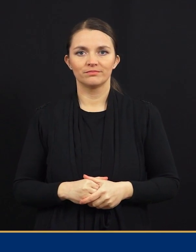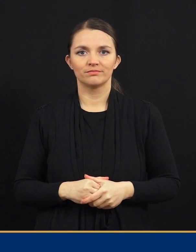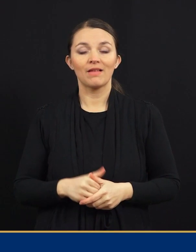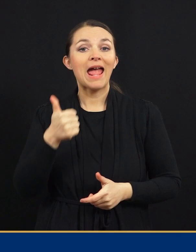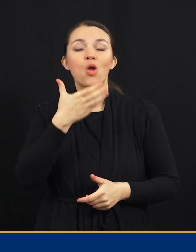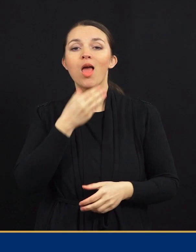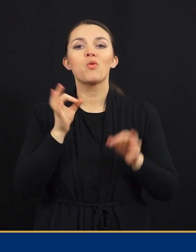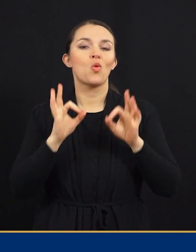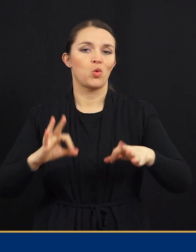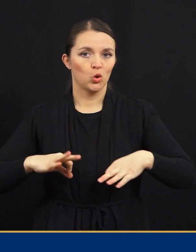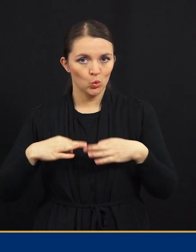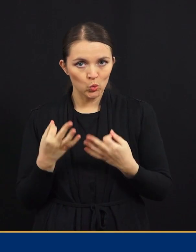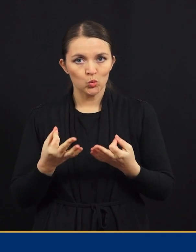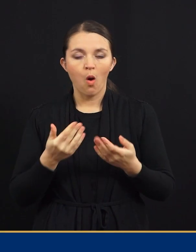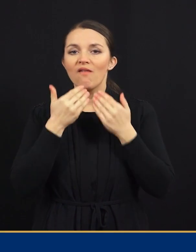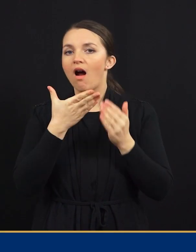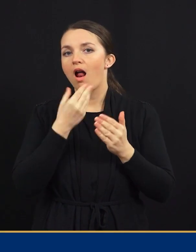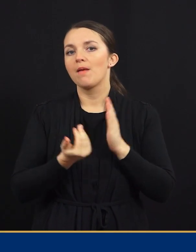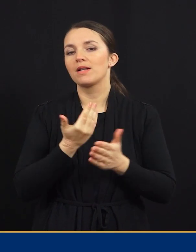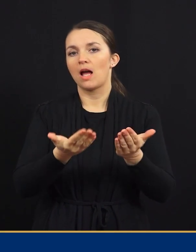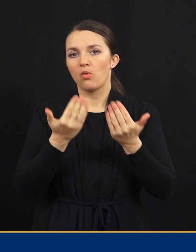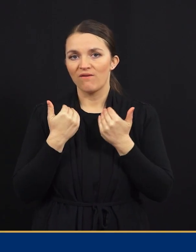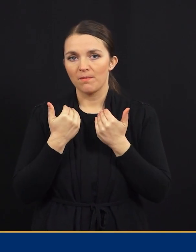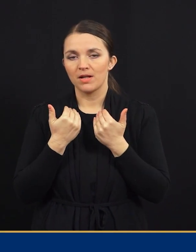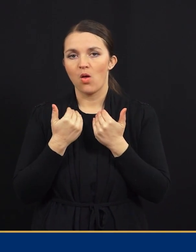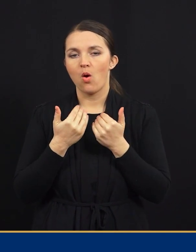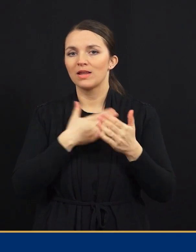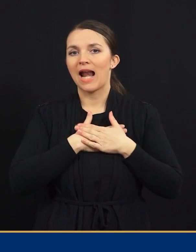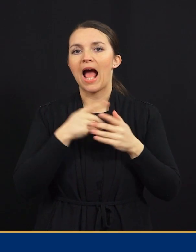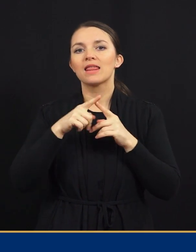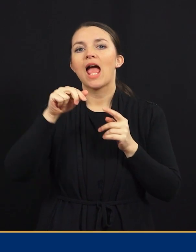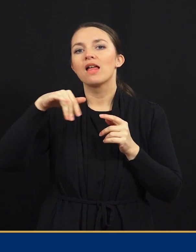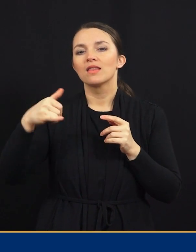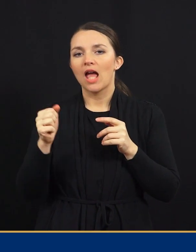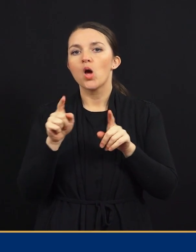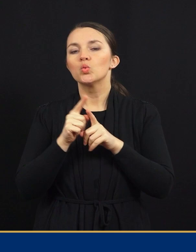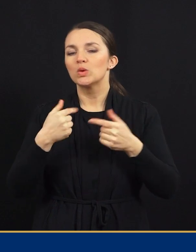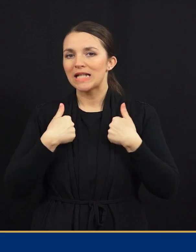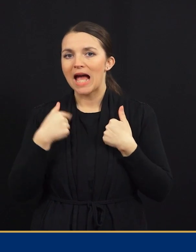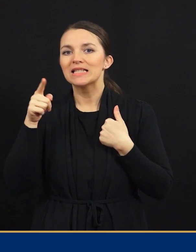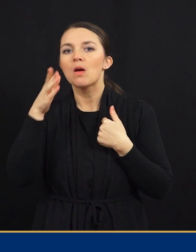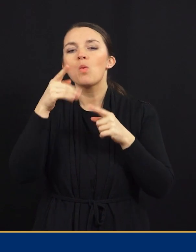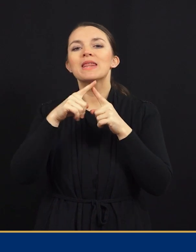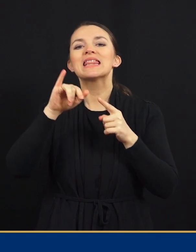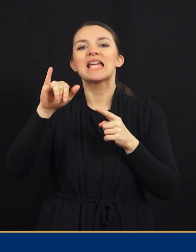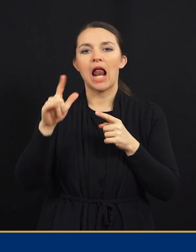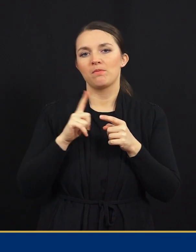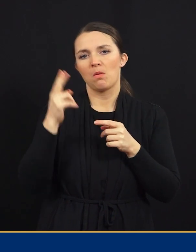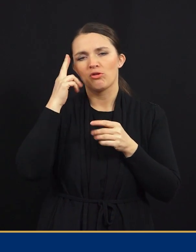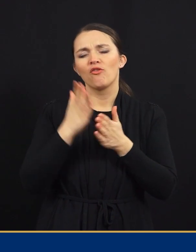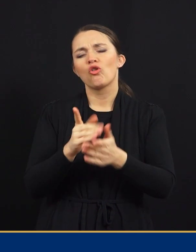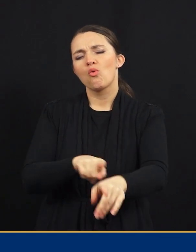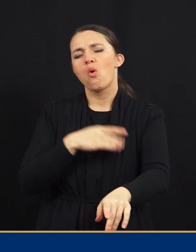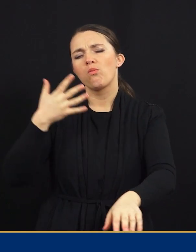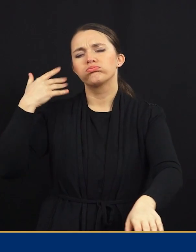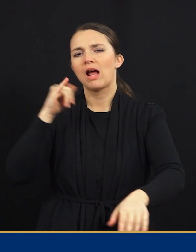Eno lepo dobro jutro. Hvala lepa za povabilo, draga Tanja. Tudi jaz te bom tikala, poznava se že dolgo